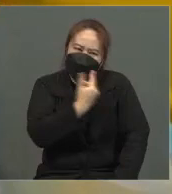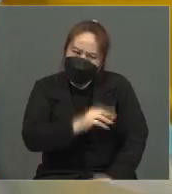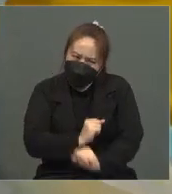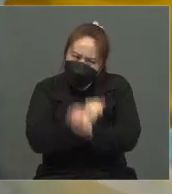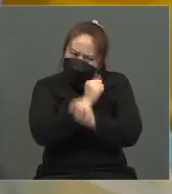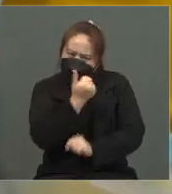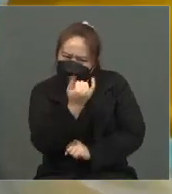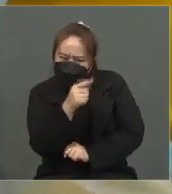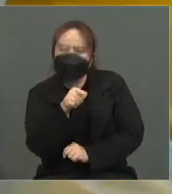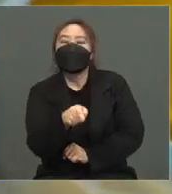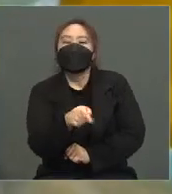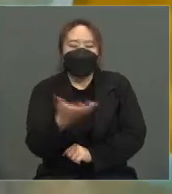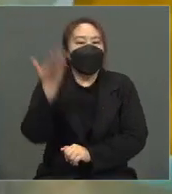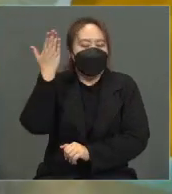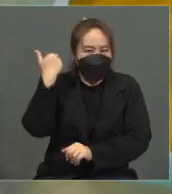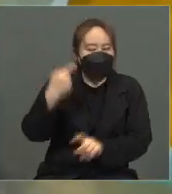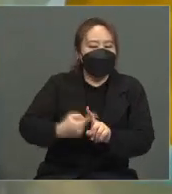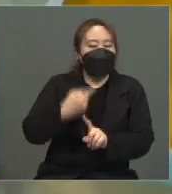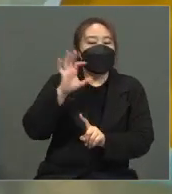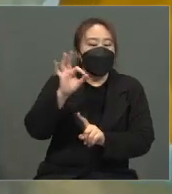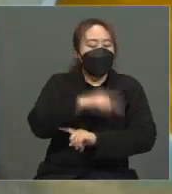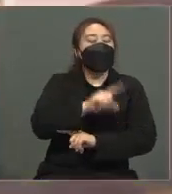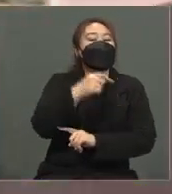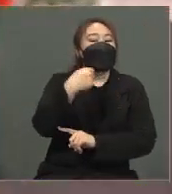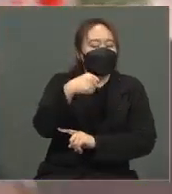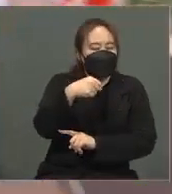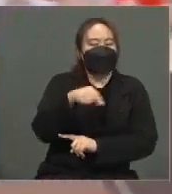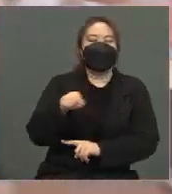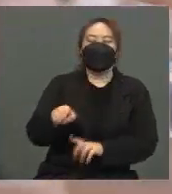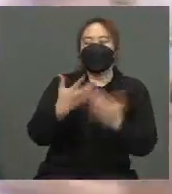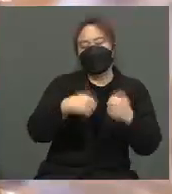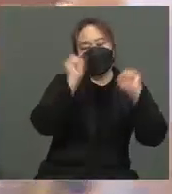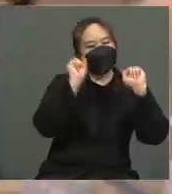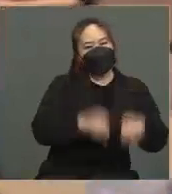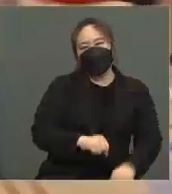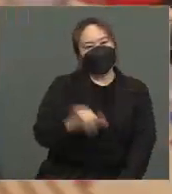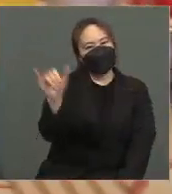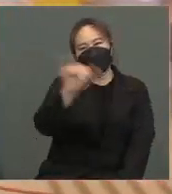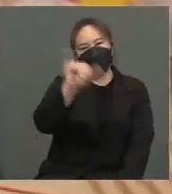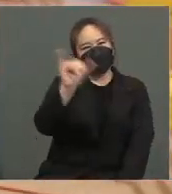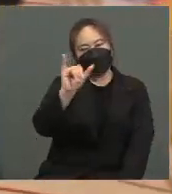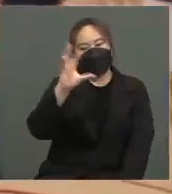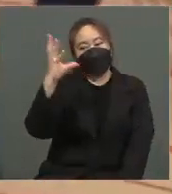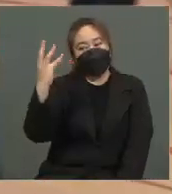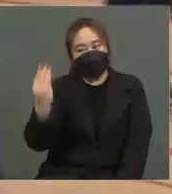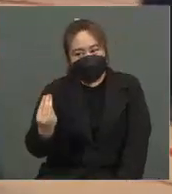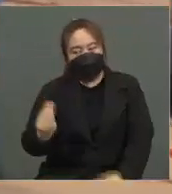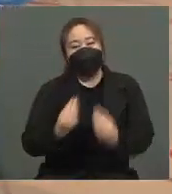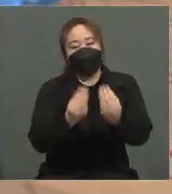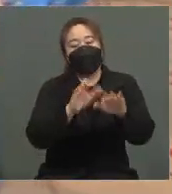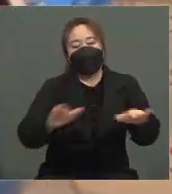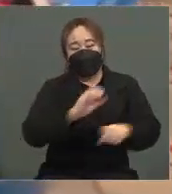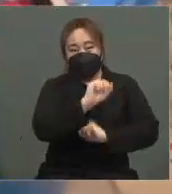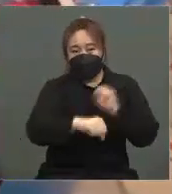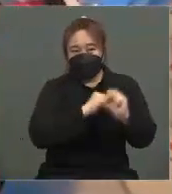เมื่อวันที่10กันยายนที่ผ่านมาก็มีมติบอกว่ายังไม่สามารถอนุญาตขยายการฉีดวัคซีนซิโนฟาร์มในเด็กตั้ง